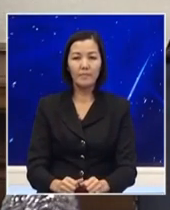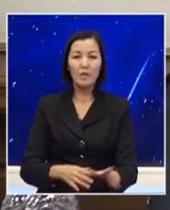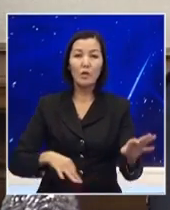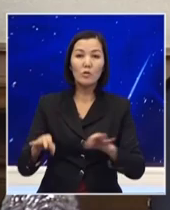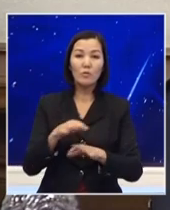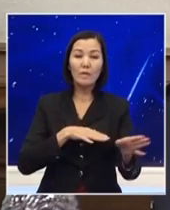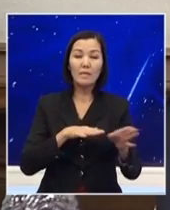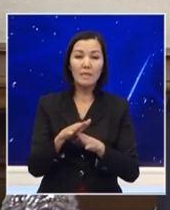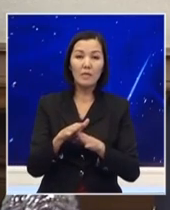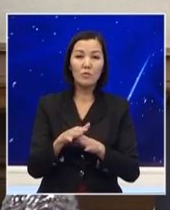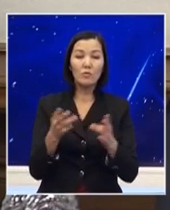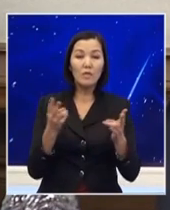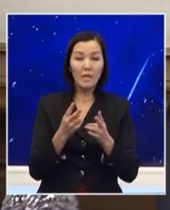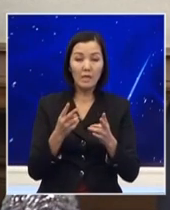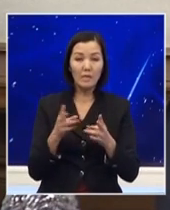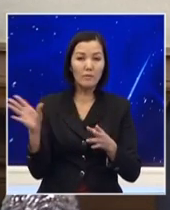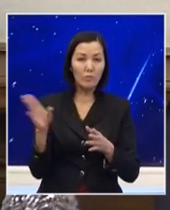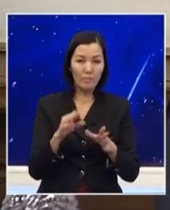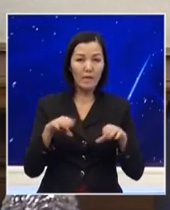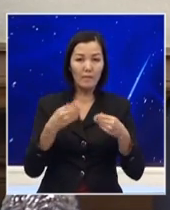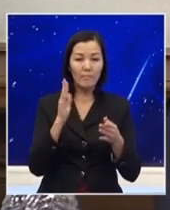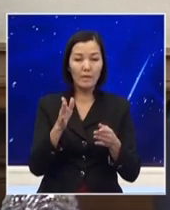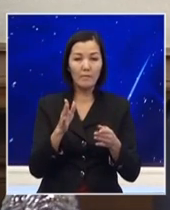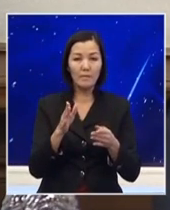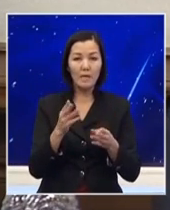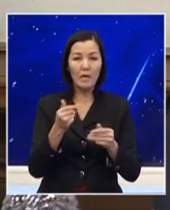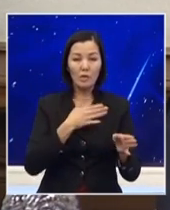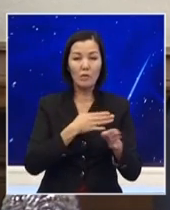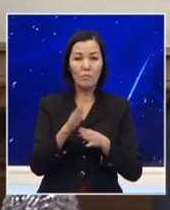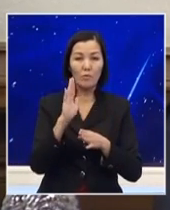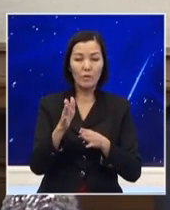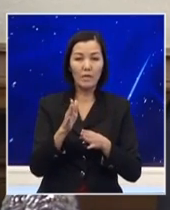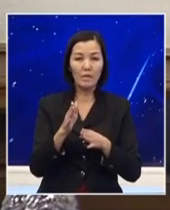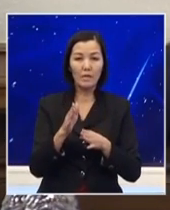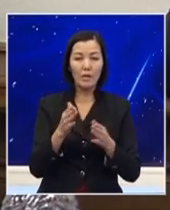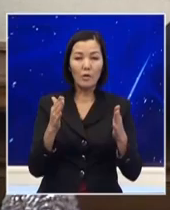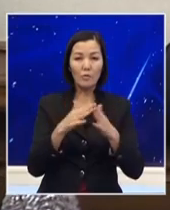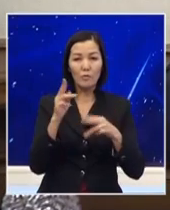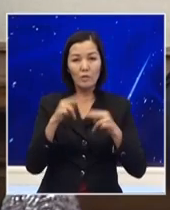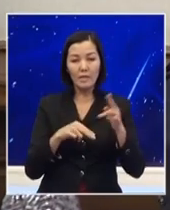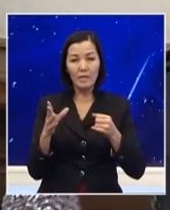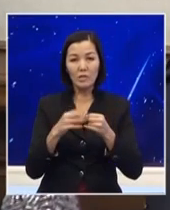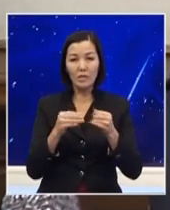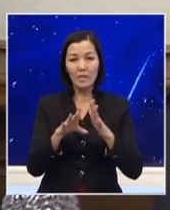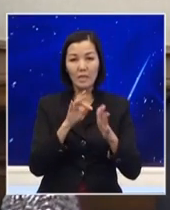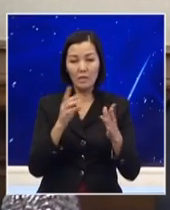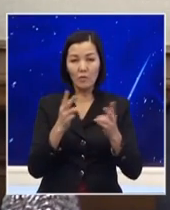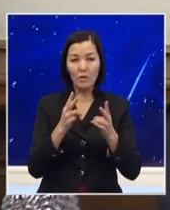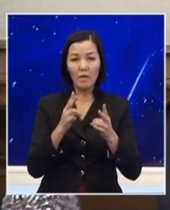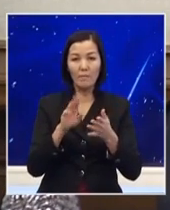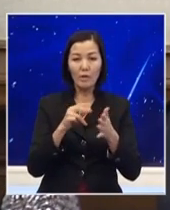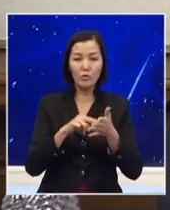Жобаны іске асыру үшін не қажет? Біз соның барлығын береміз. Қаржы бөлінет. Енді сен үй салатын аумақты таңда. Бас жоспарды